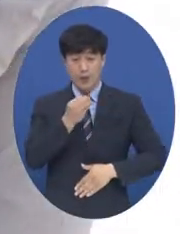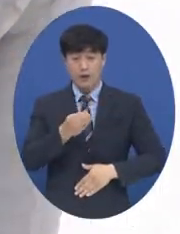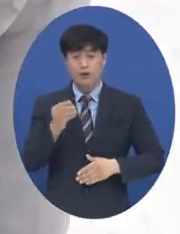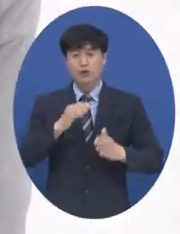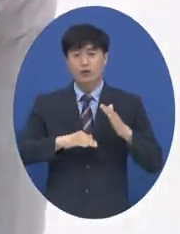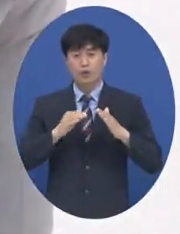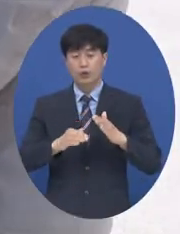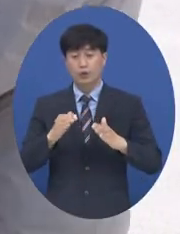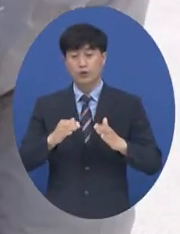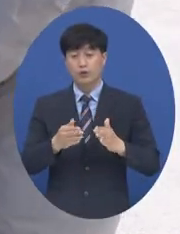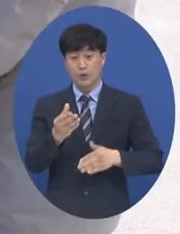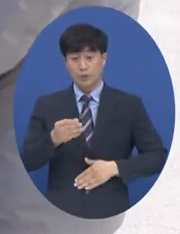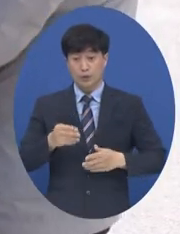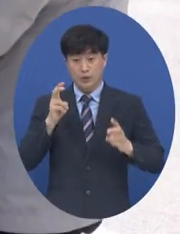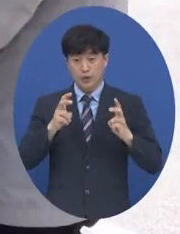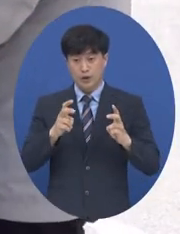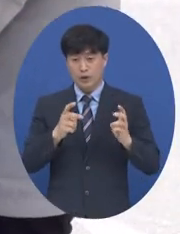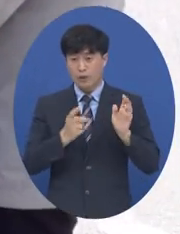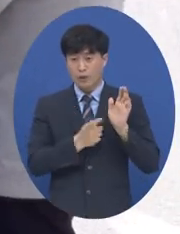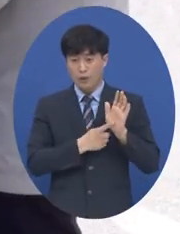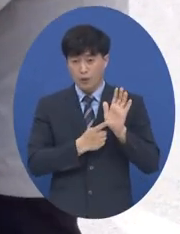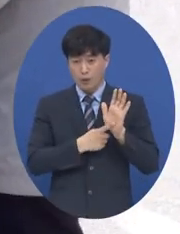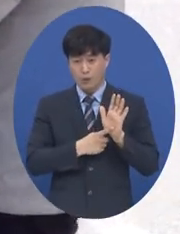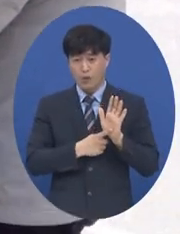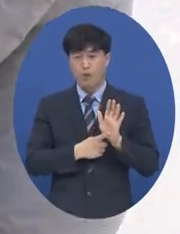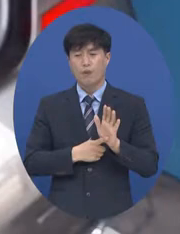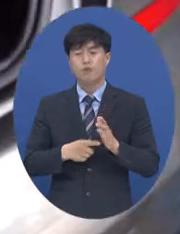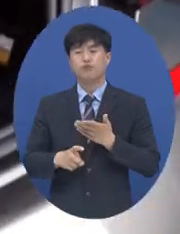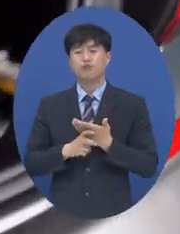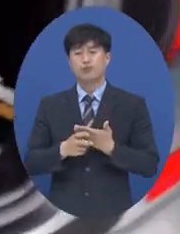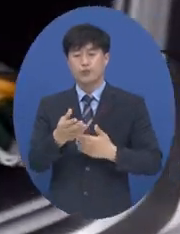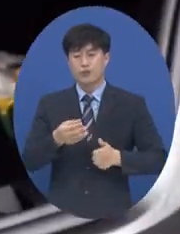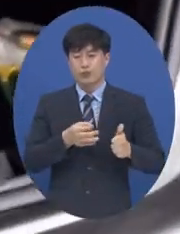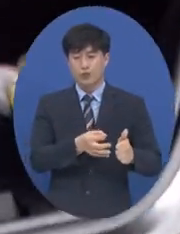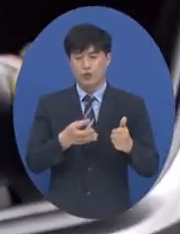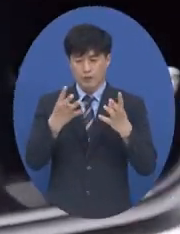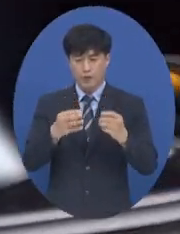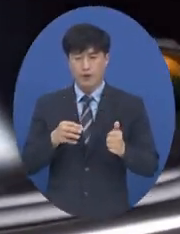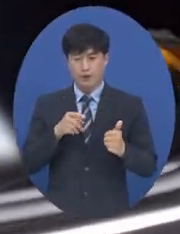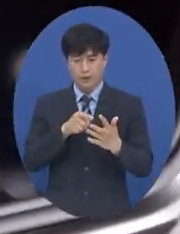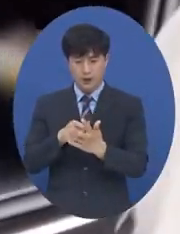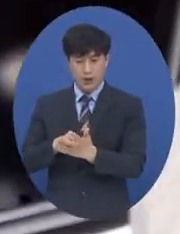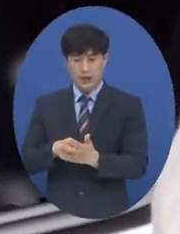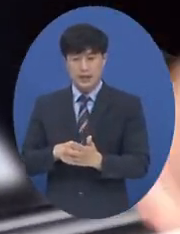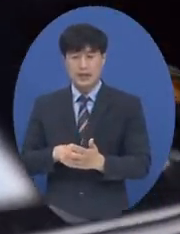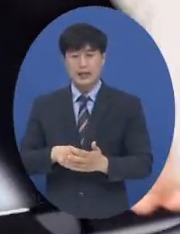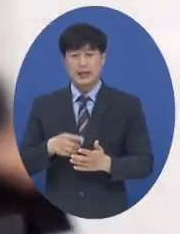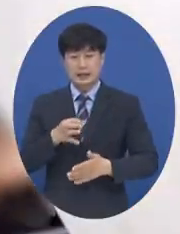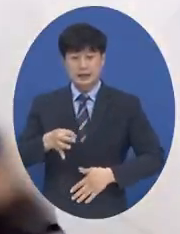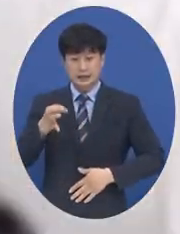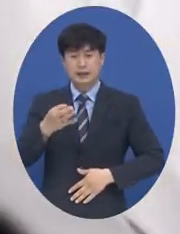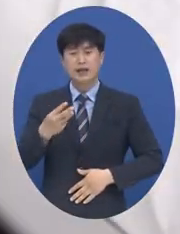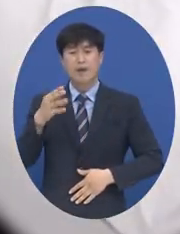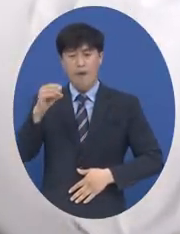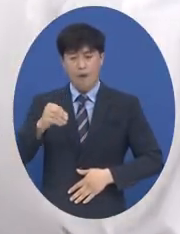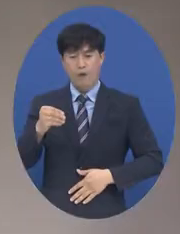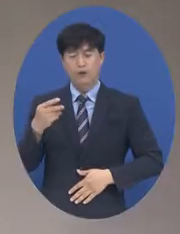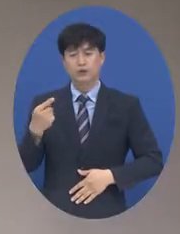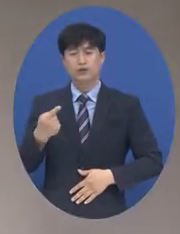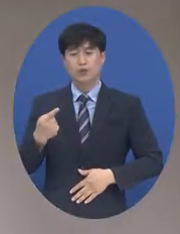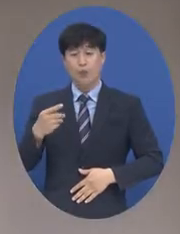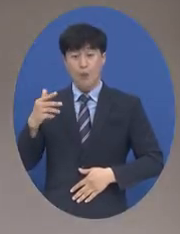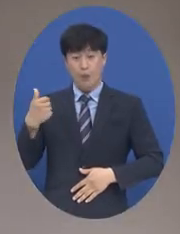하며 돈을 빌려준 불법 대부업자 도 수사 망에 걸려 드렸습니다 이자로 챙긴 동반 3억 1500만원